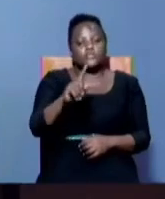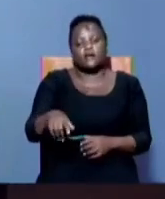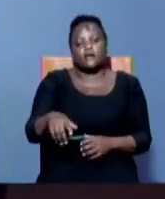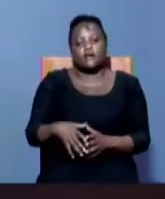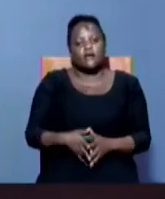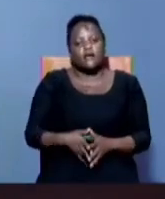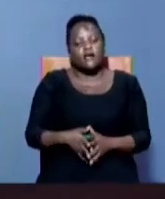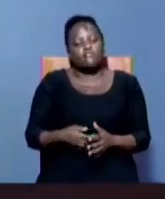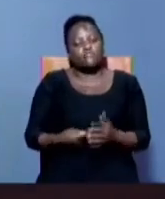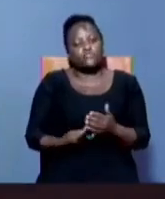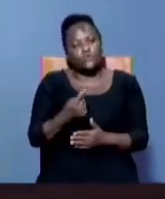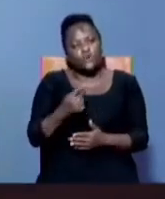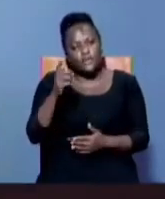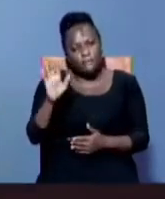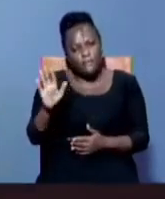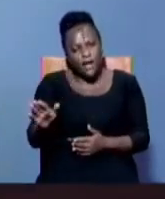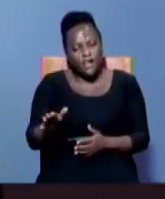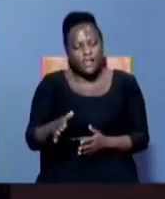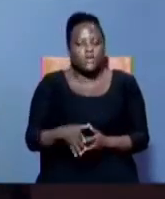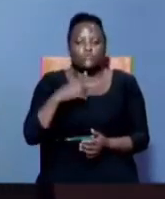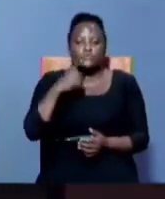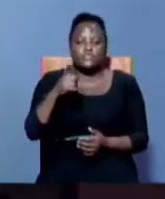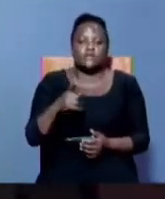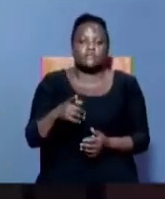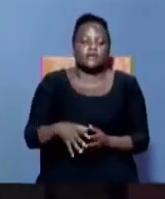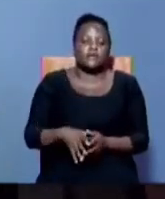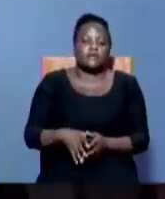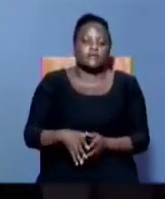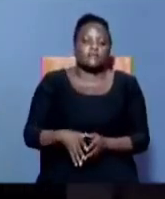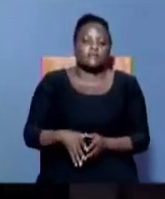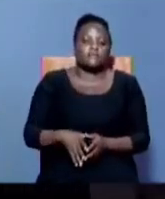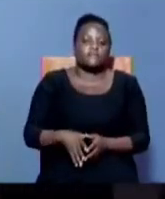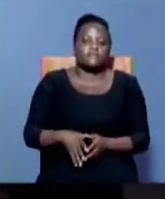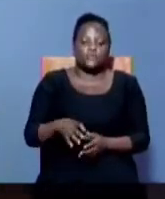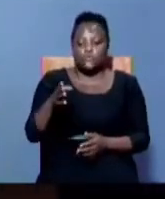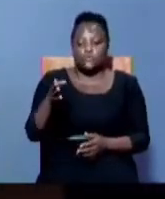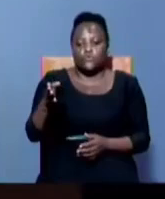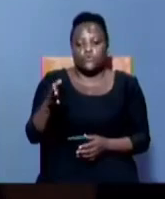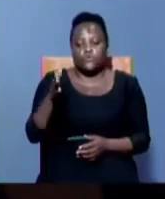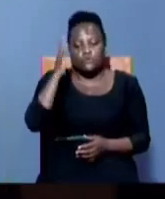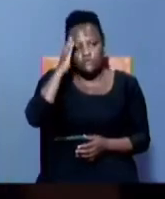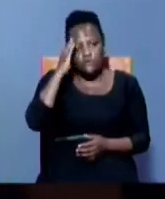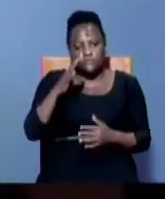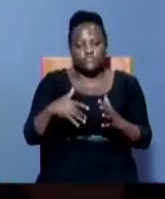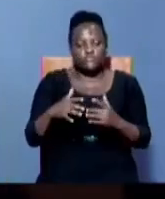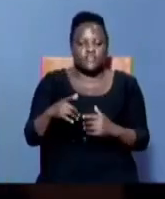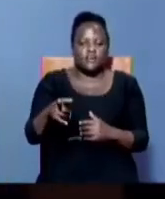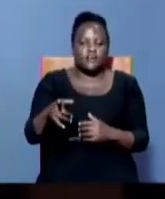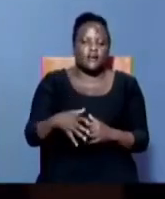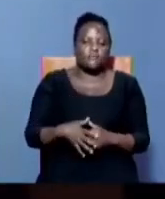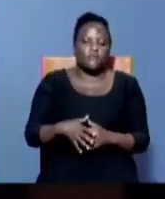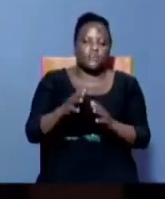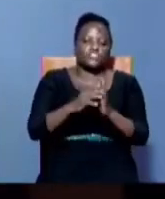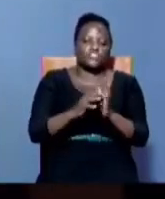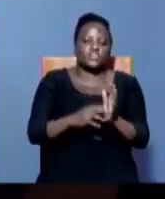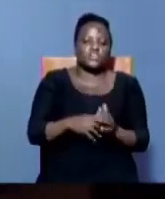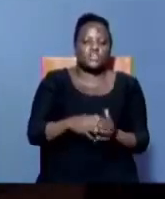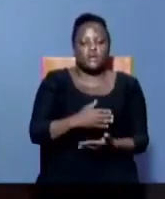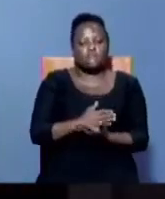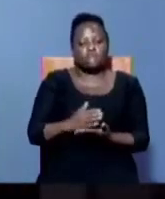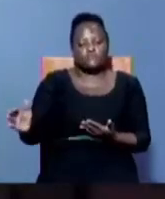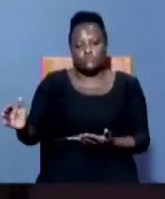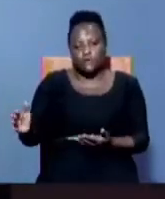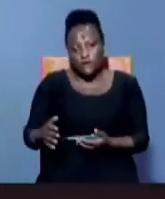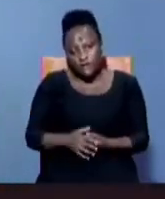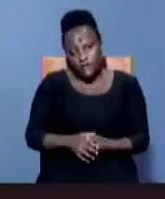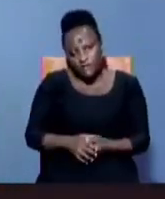pale, mimi nitashangaa mno. Utoke pale usemeje? Eh, hey, unajua hapo kilichofanyika? Eh, hey, sheria imepigwa teke.